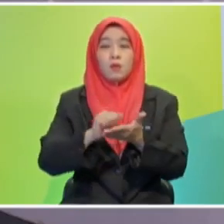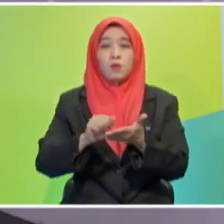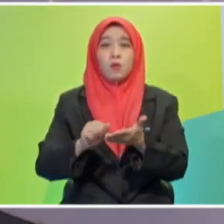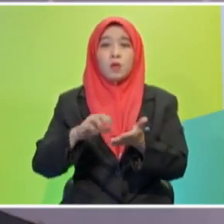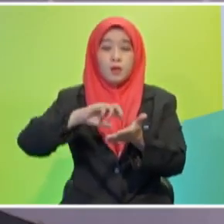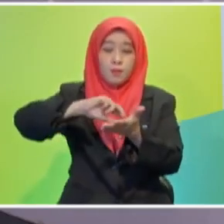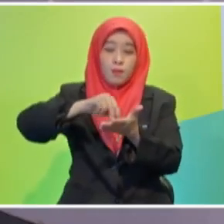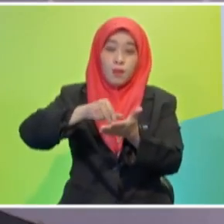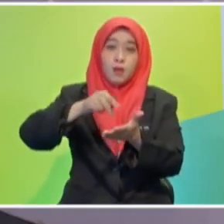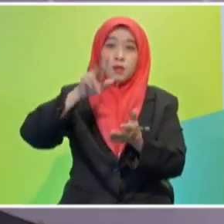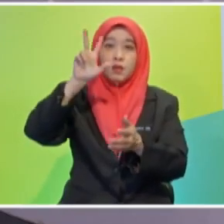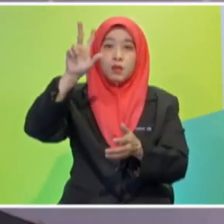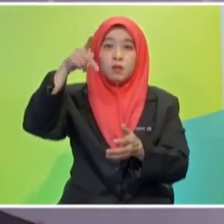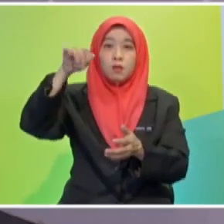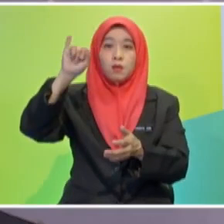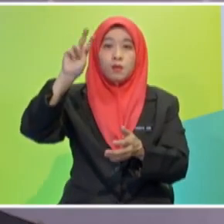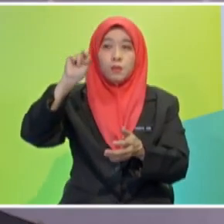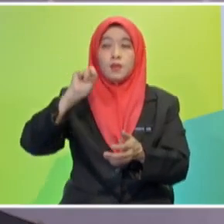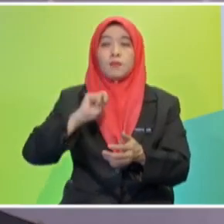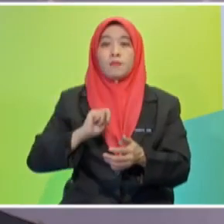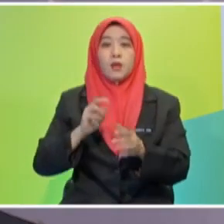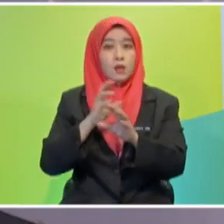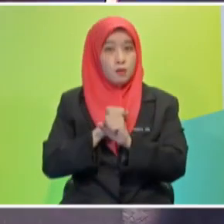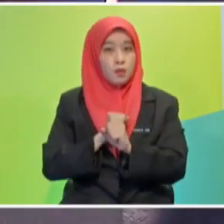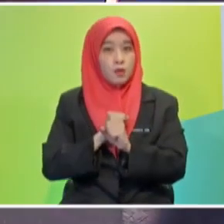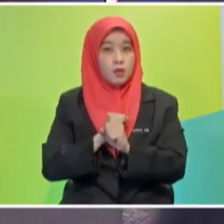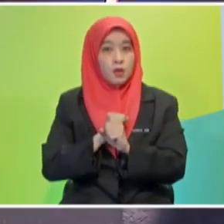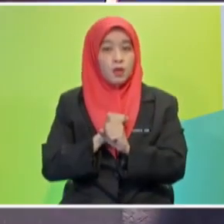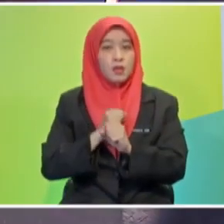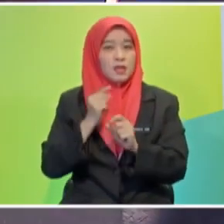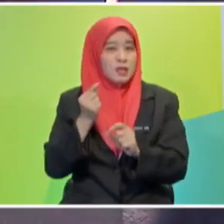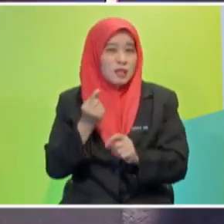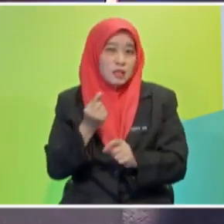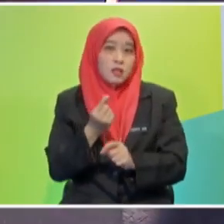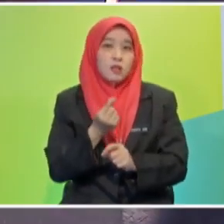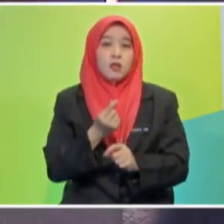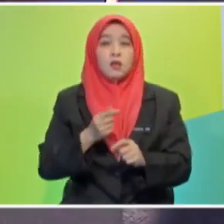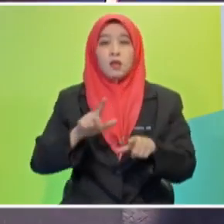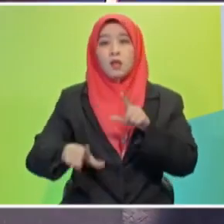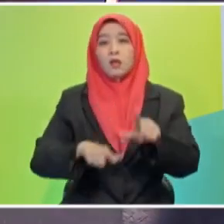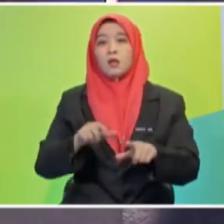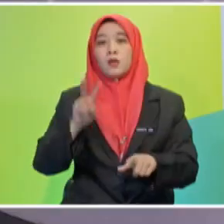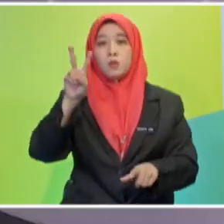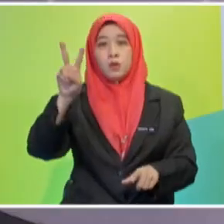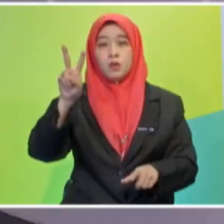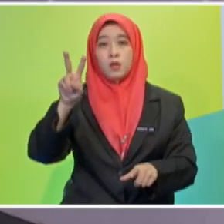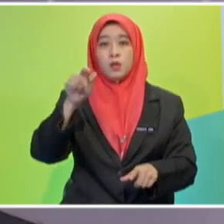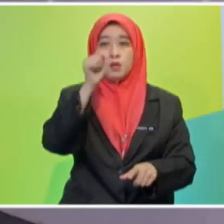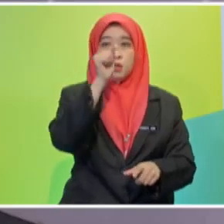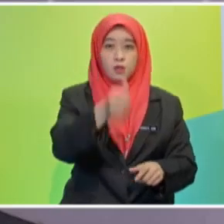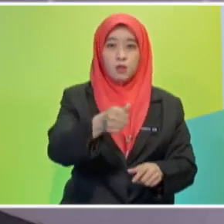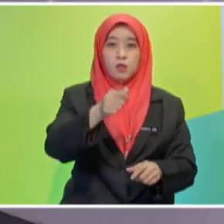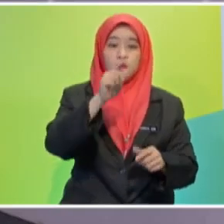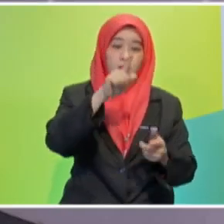komponen Elektrik. Okey, bagus. Okey. Dapat dah? Sikit Dapat lagi. dah cikgu, sikit lagi. Okey, langkah yang kedua, tekan butang on